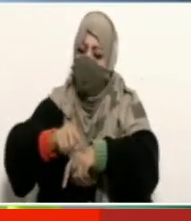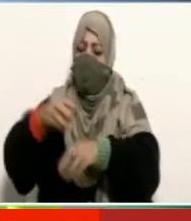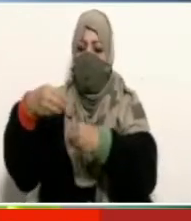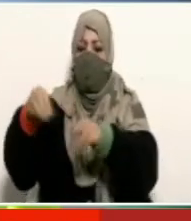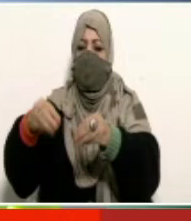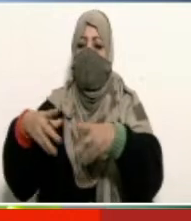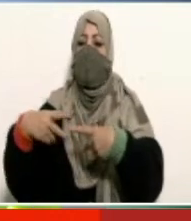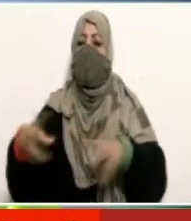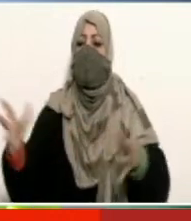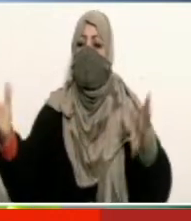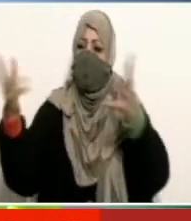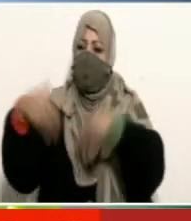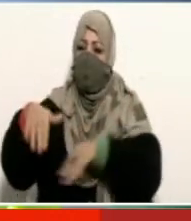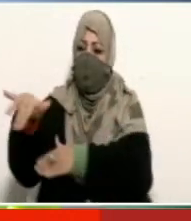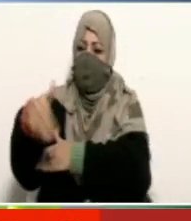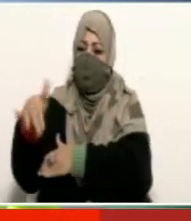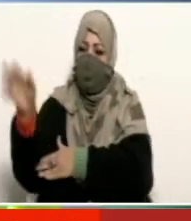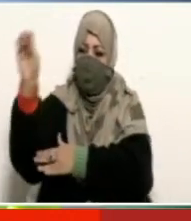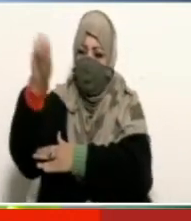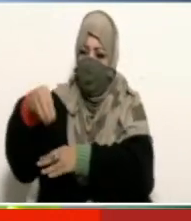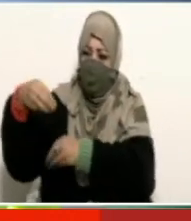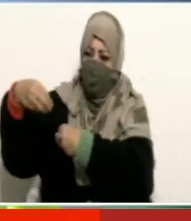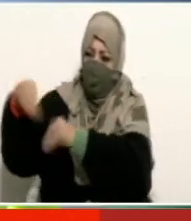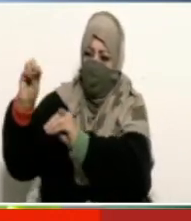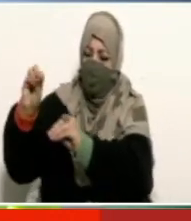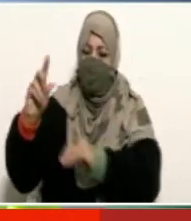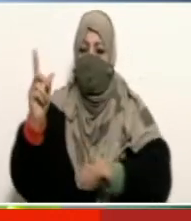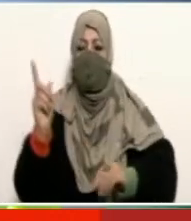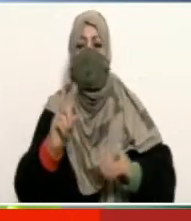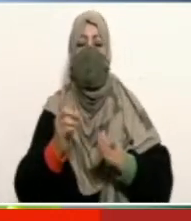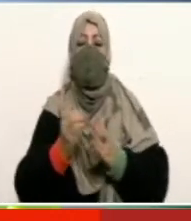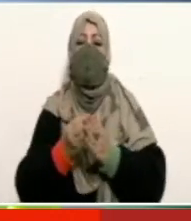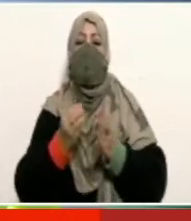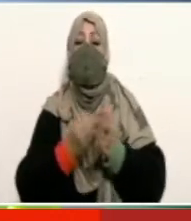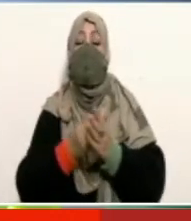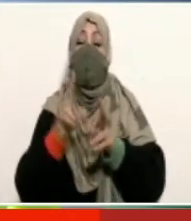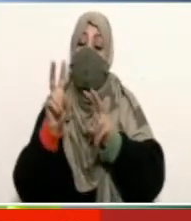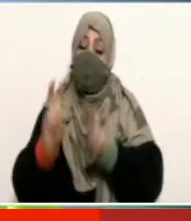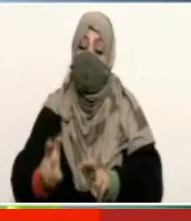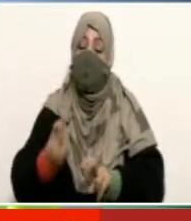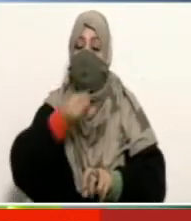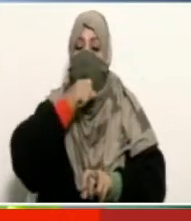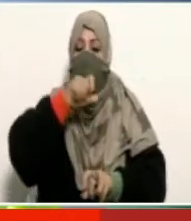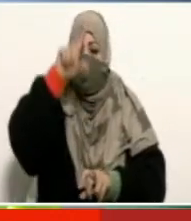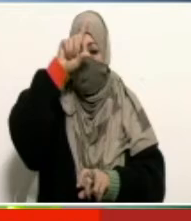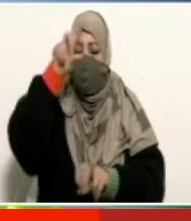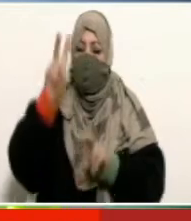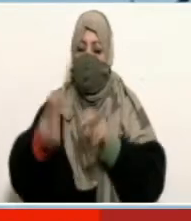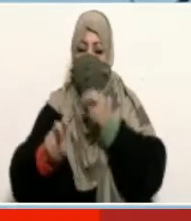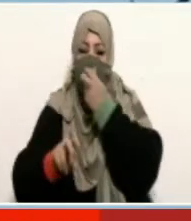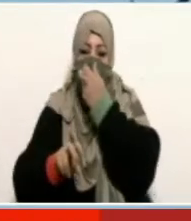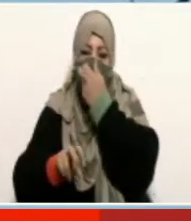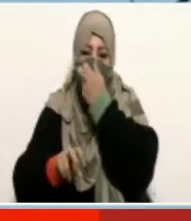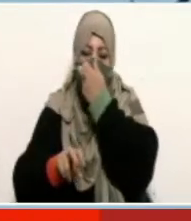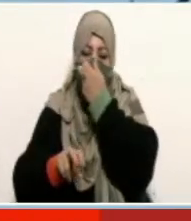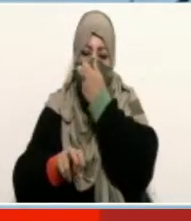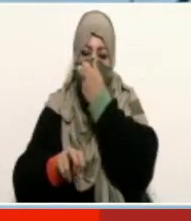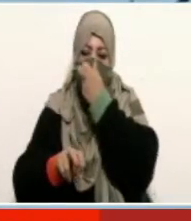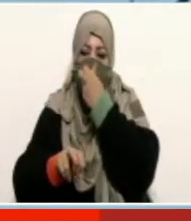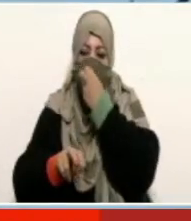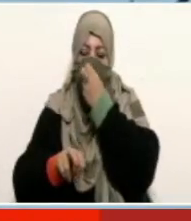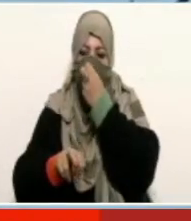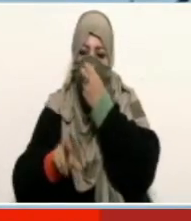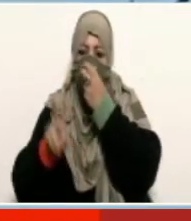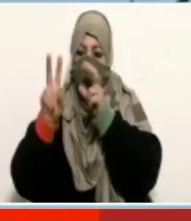لكن إذا كان لم يشترط مثل هذا الشرط وأن حبس عليهم فقط لا تباع ولا توهب بحال